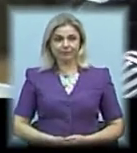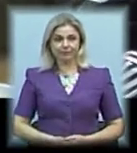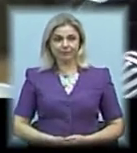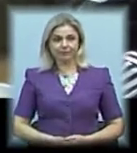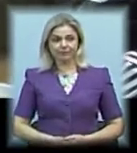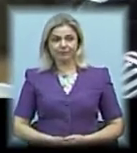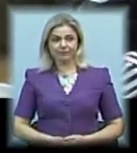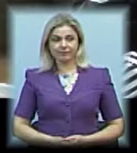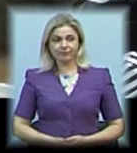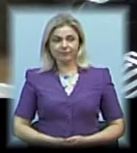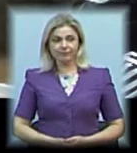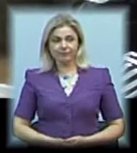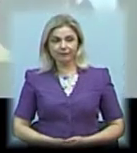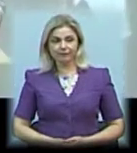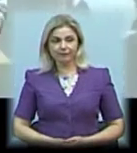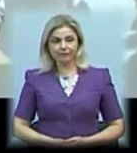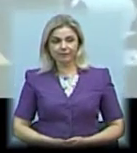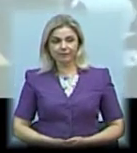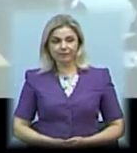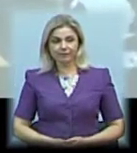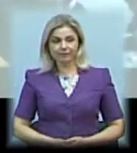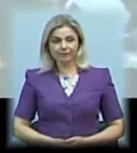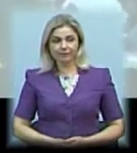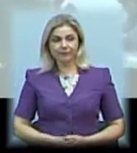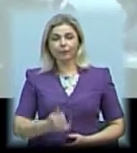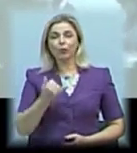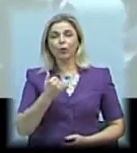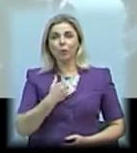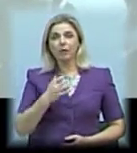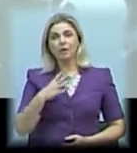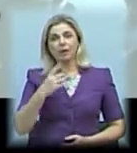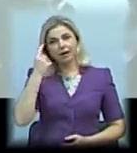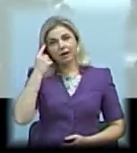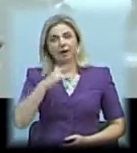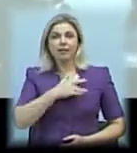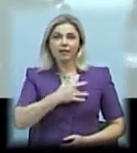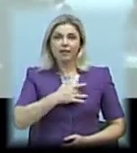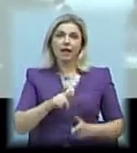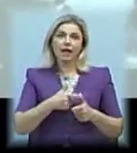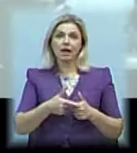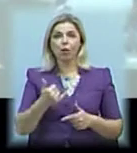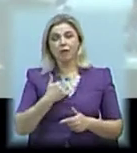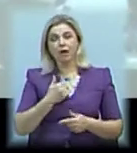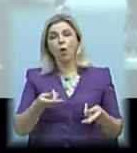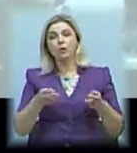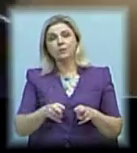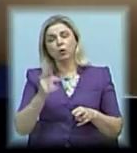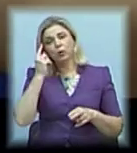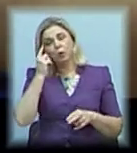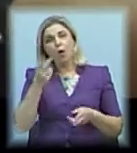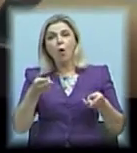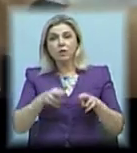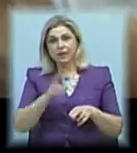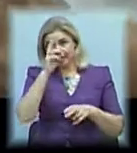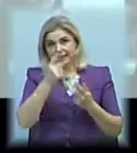вам захотілося підзальше чи ні? У мене стояла дилема, чи мені залишатися в цій країні, чи її на